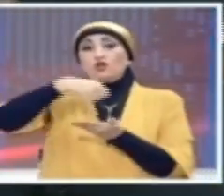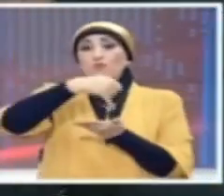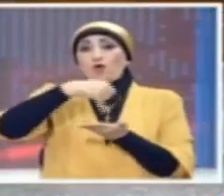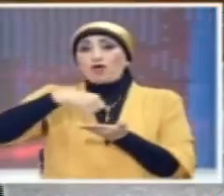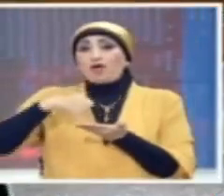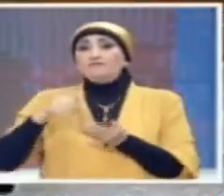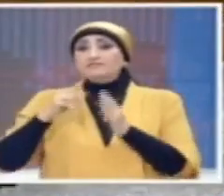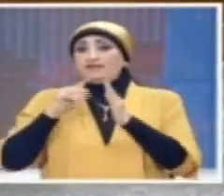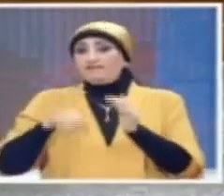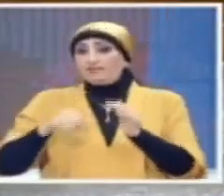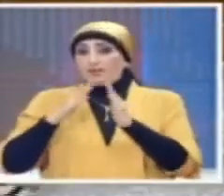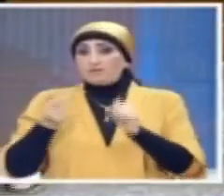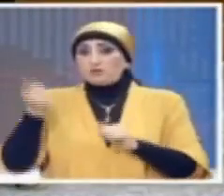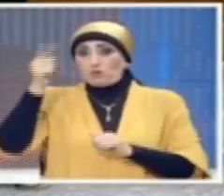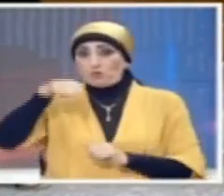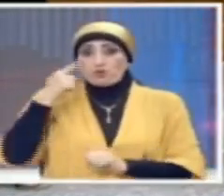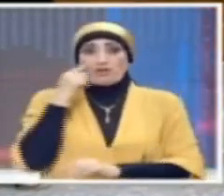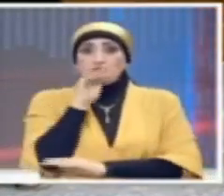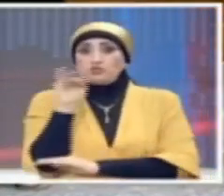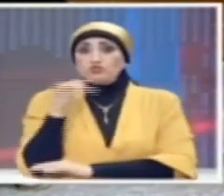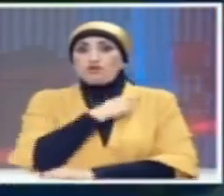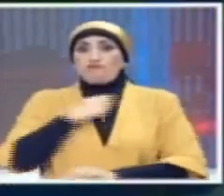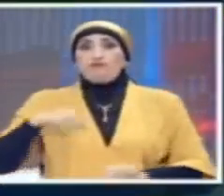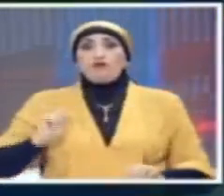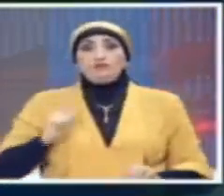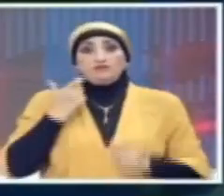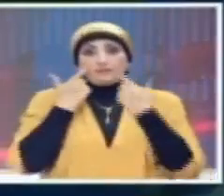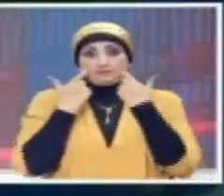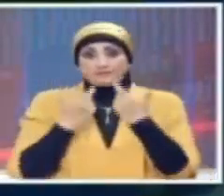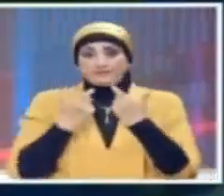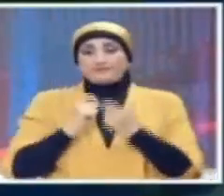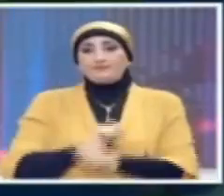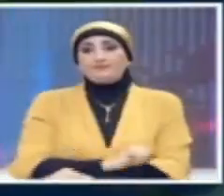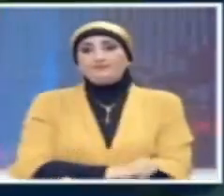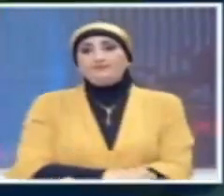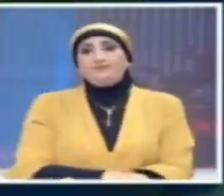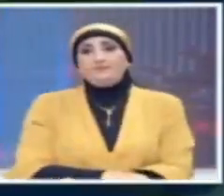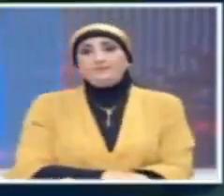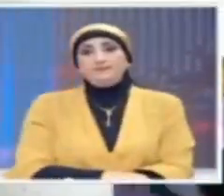غدا تحت إشراف قضائي كامل.